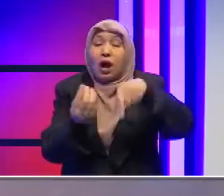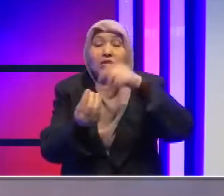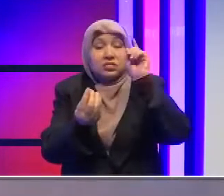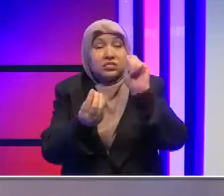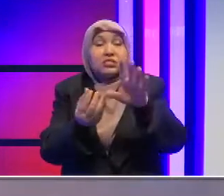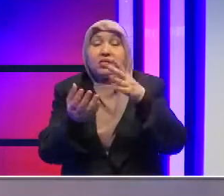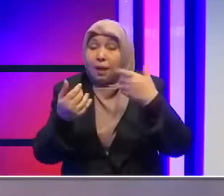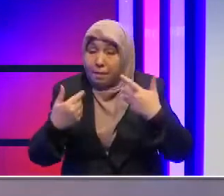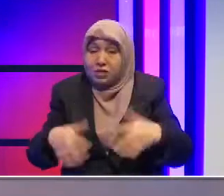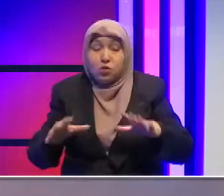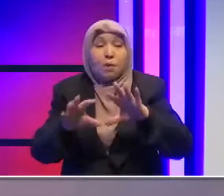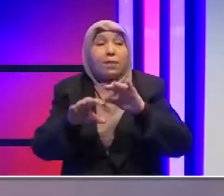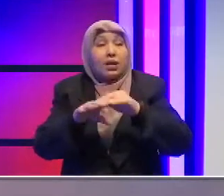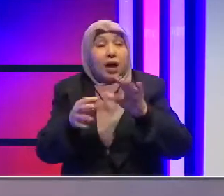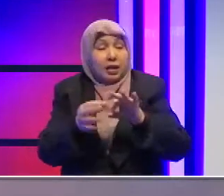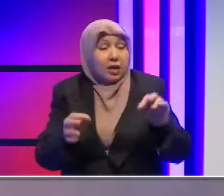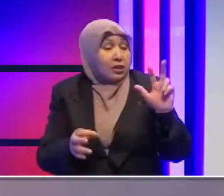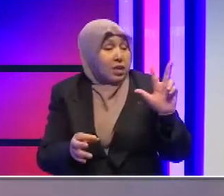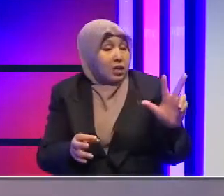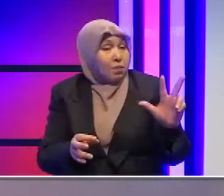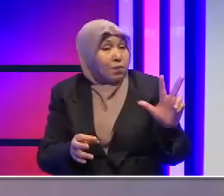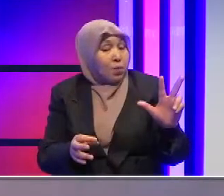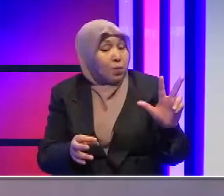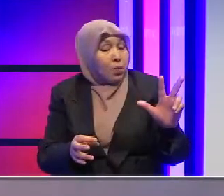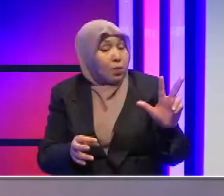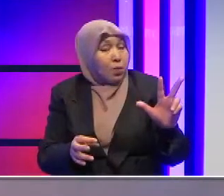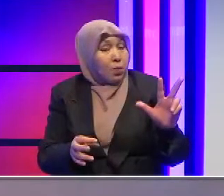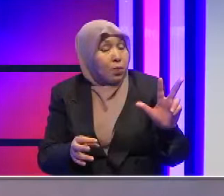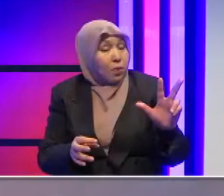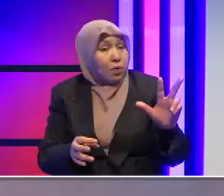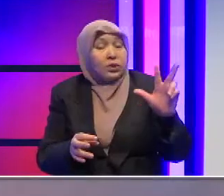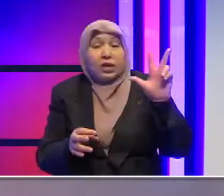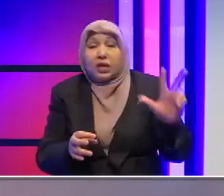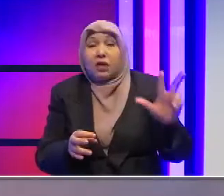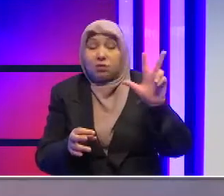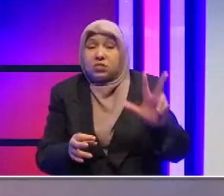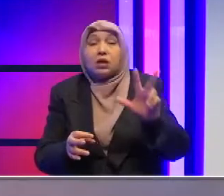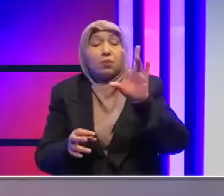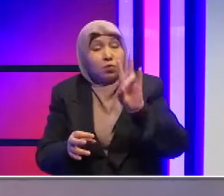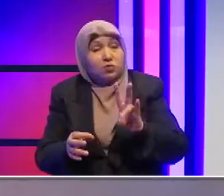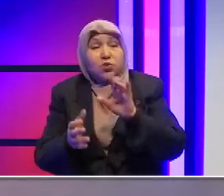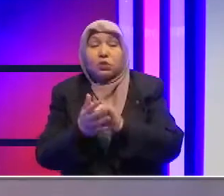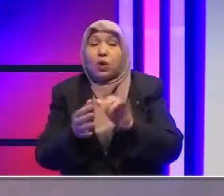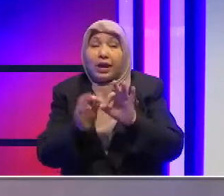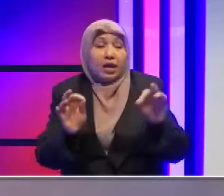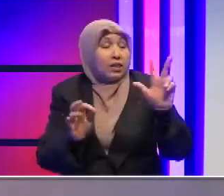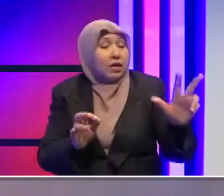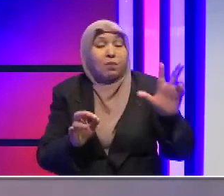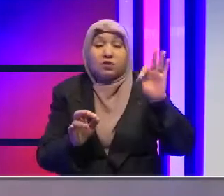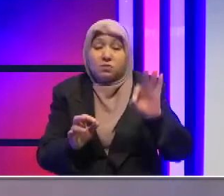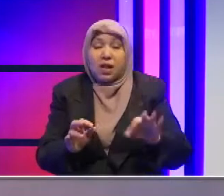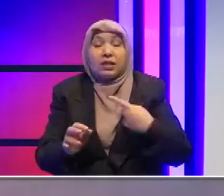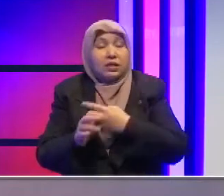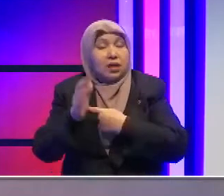Kemudian pada ayat yang ke-30, kalau kita tengok pada halaman 337 itu, ayat 39 kita nak